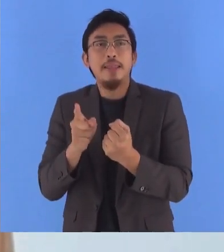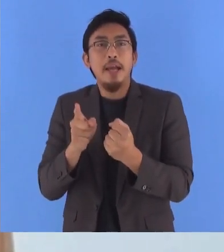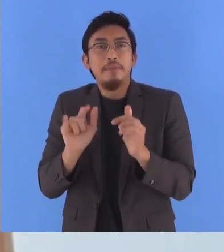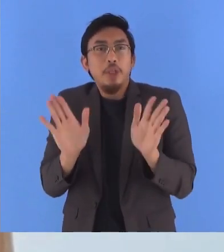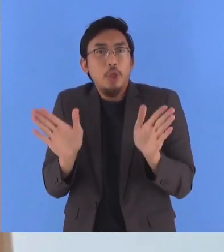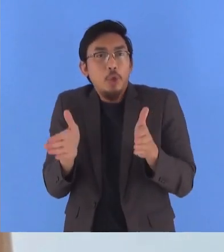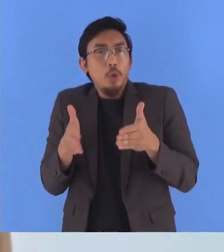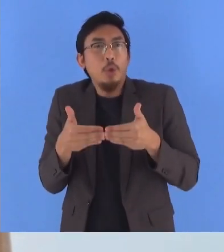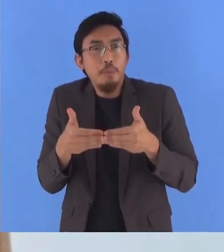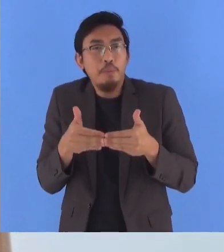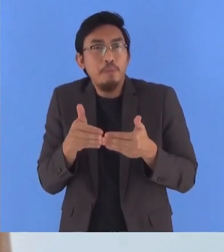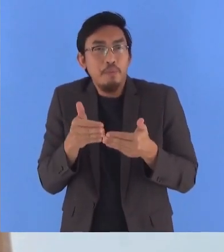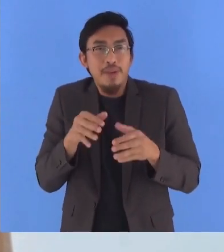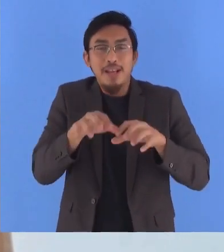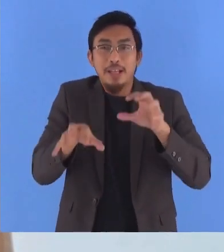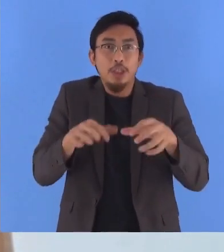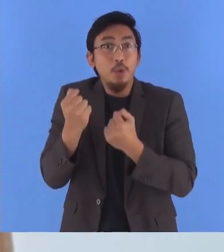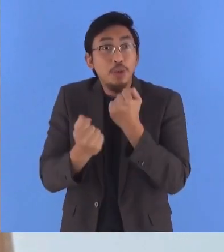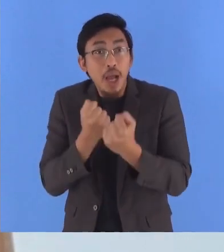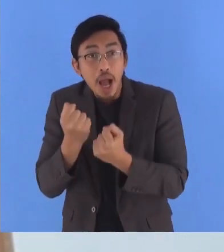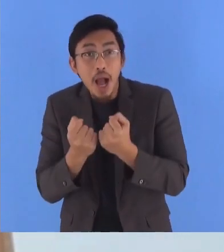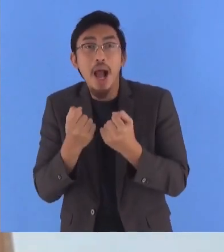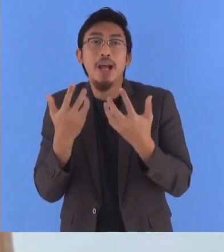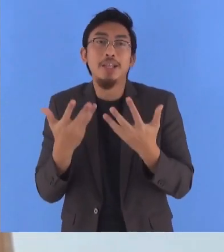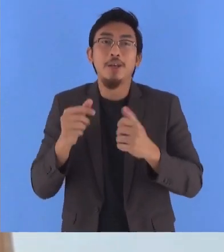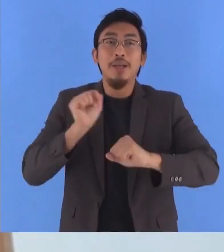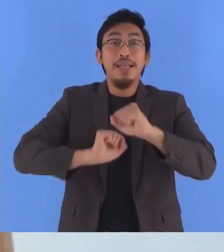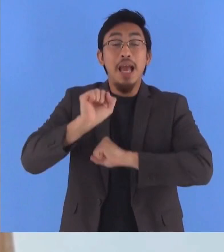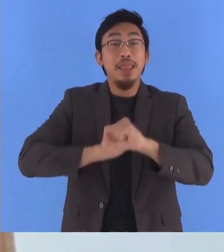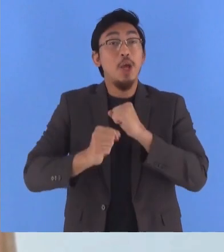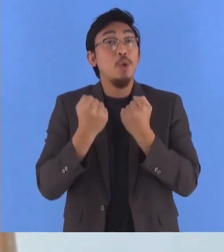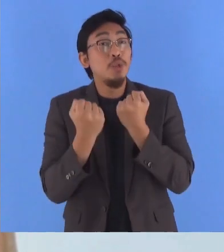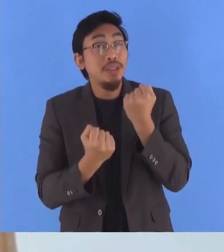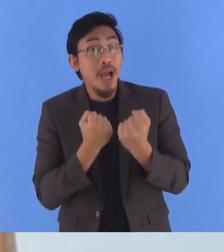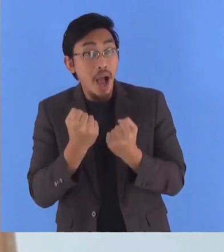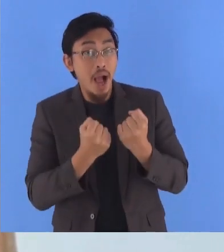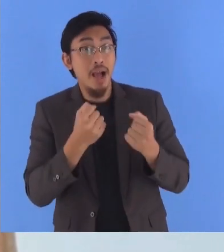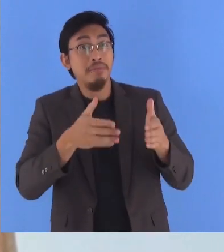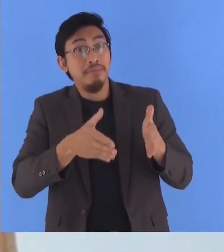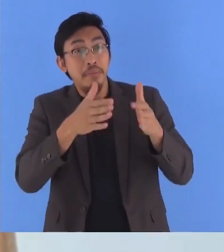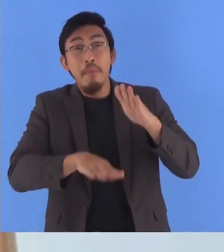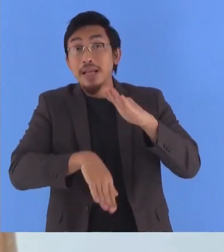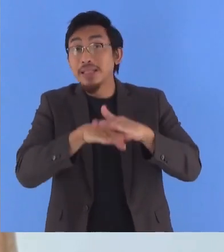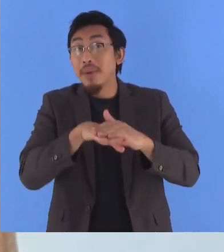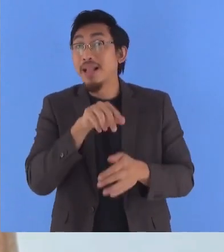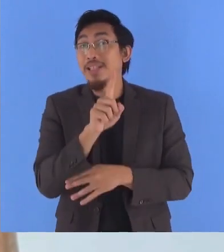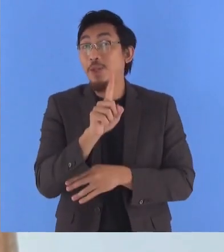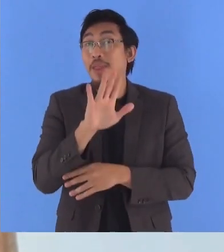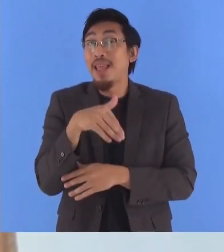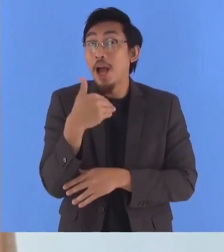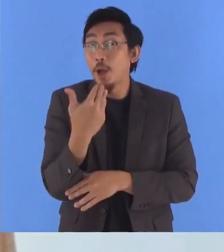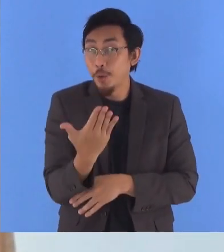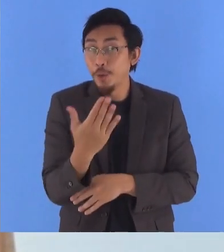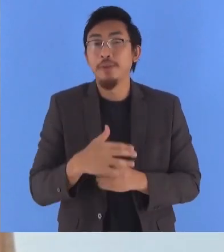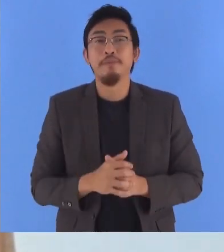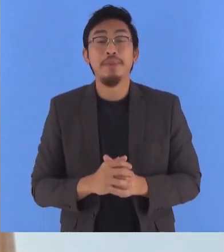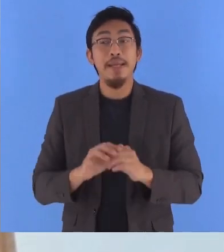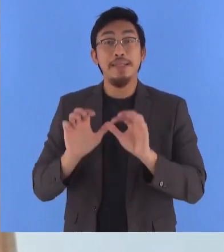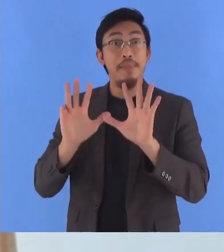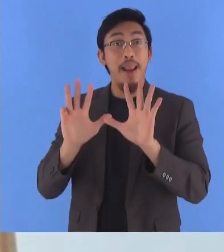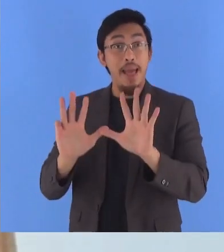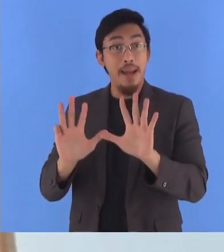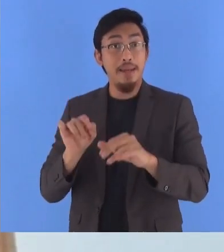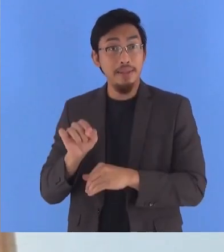dilakukan penutupan sebagian tempat usaha dan atau kegiatan usaha korporasi paling lama